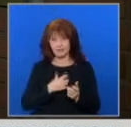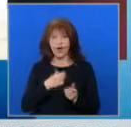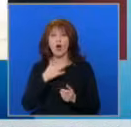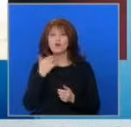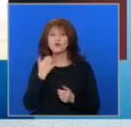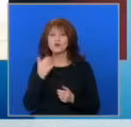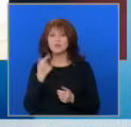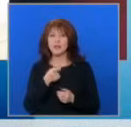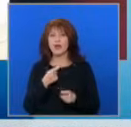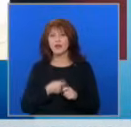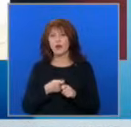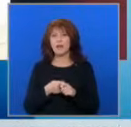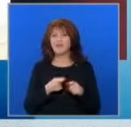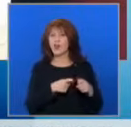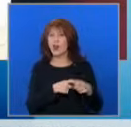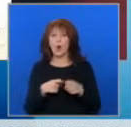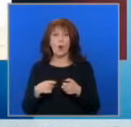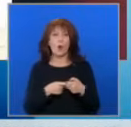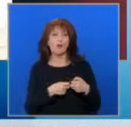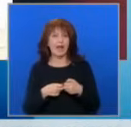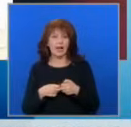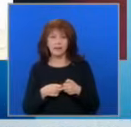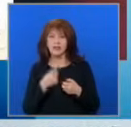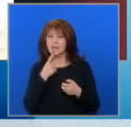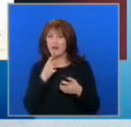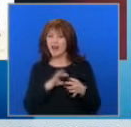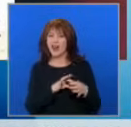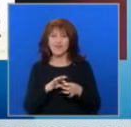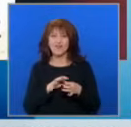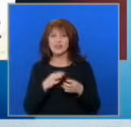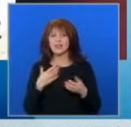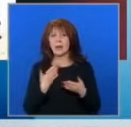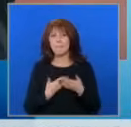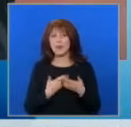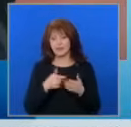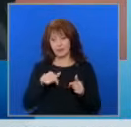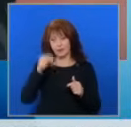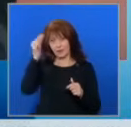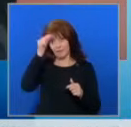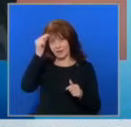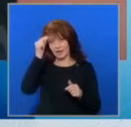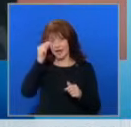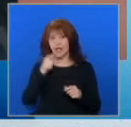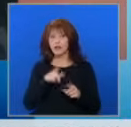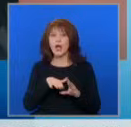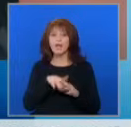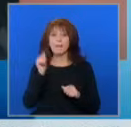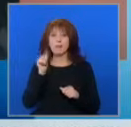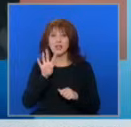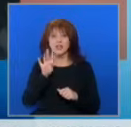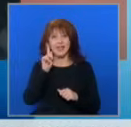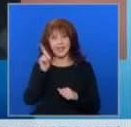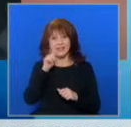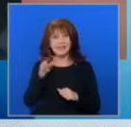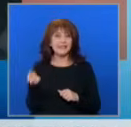той създал мрежа от контакти, а така също и поддържал връзка със свои близки в България. Рангел напуснал страната 4 дни